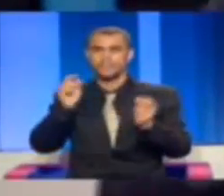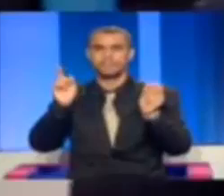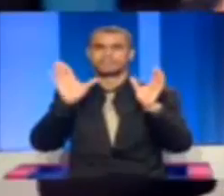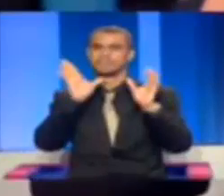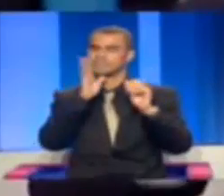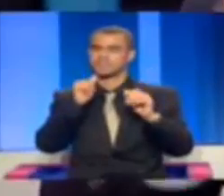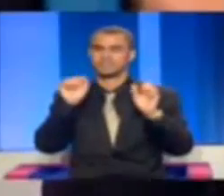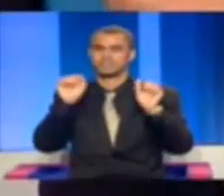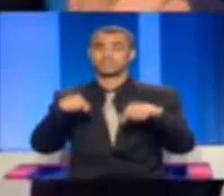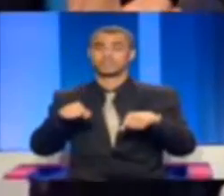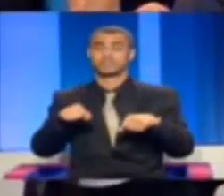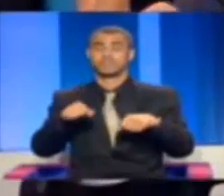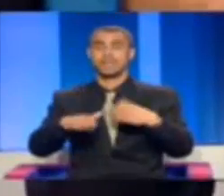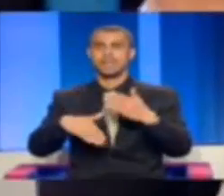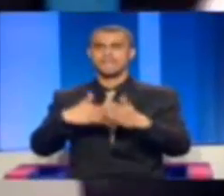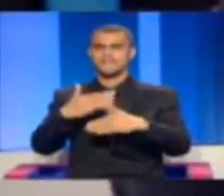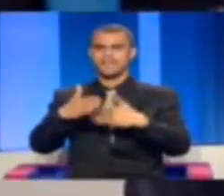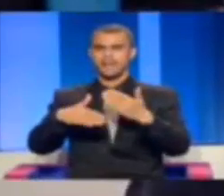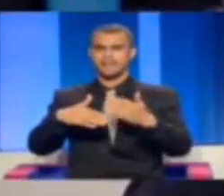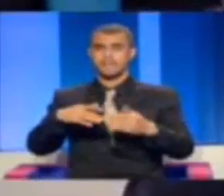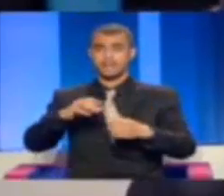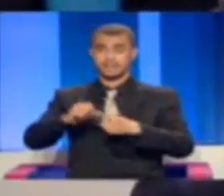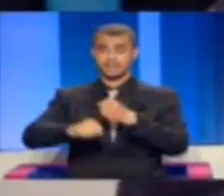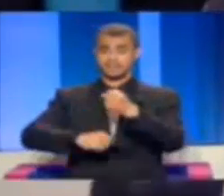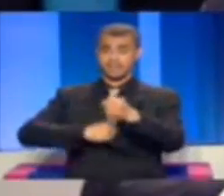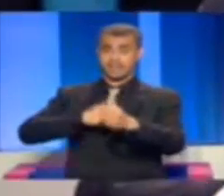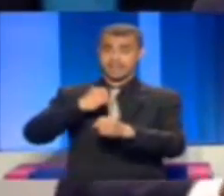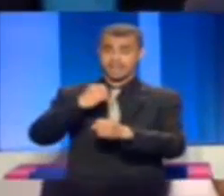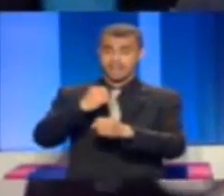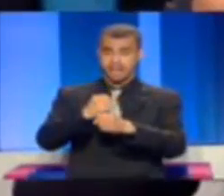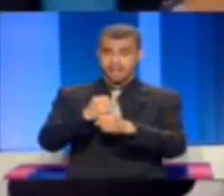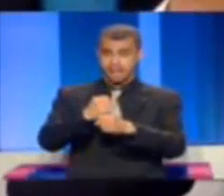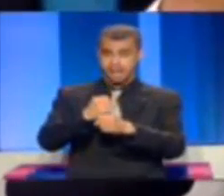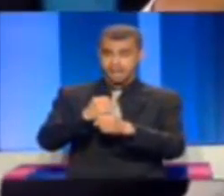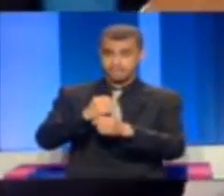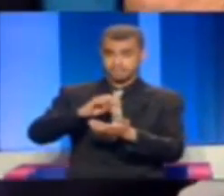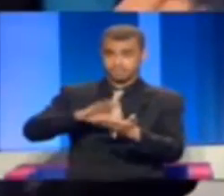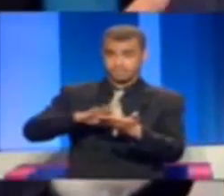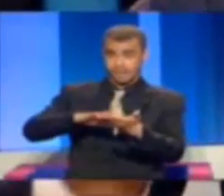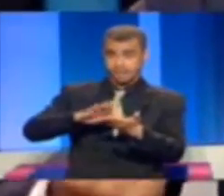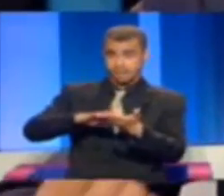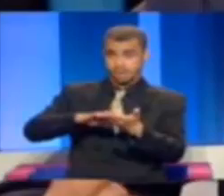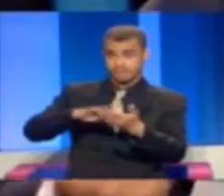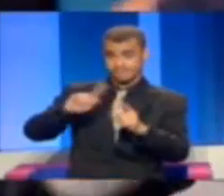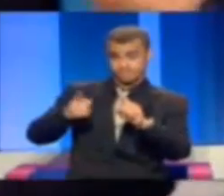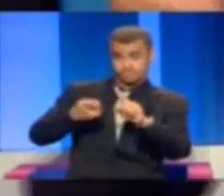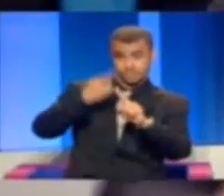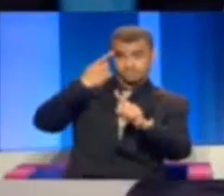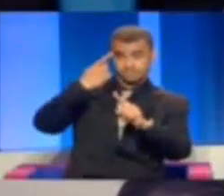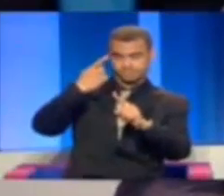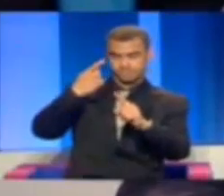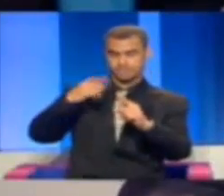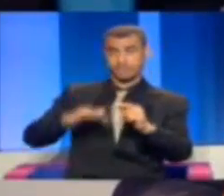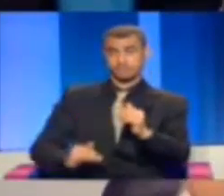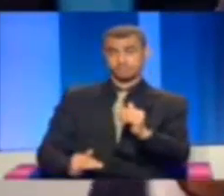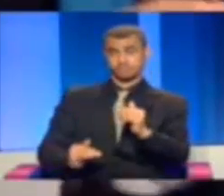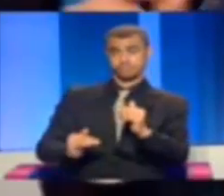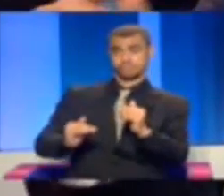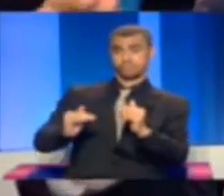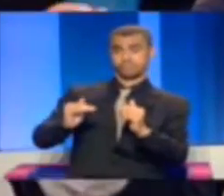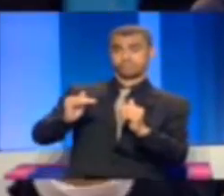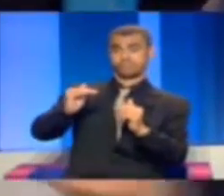اللغه والكلام. هذه من جهه. من جهه اخرى هو العمر ديال الطفل. الى الصمام ديال